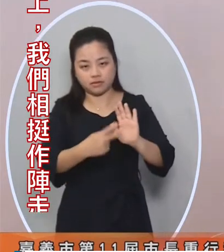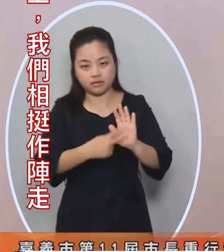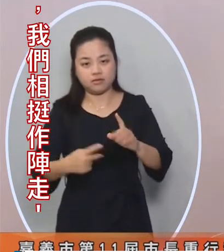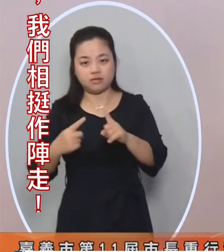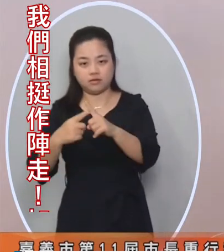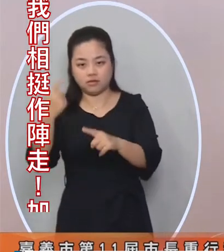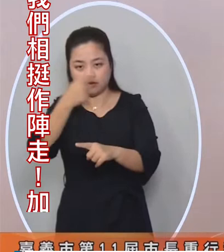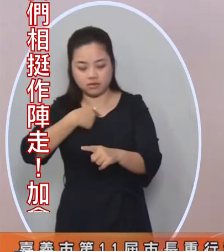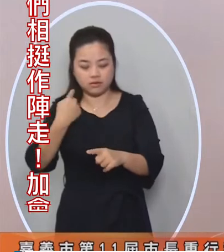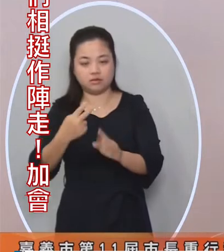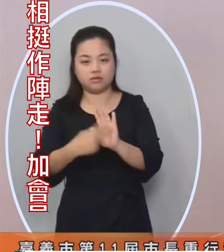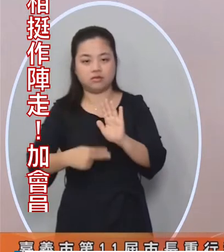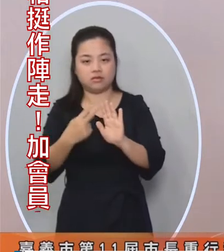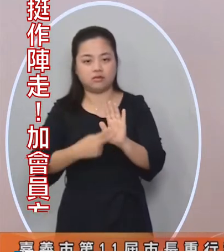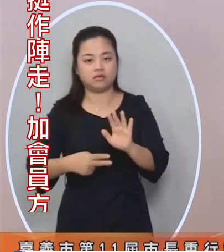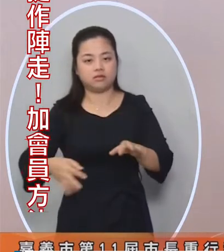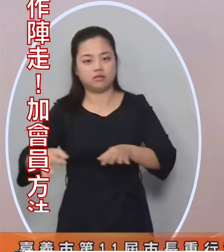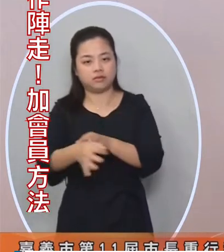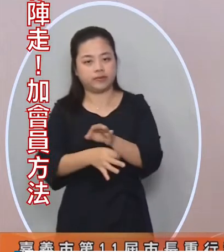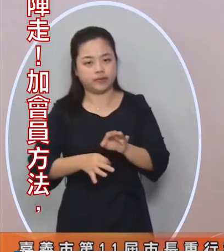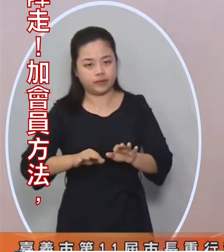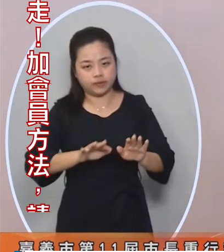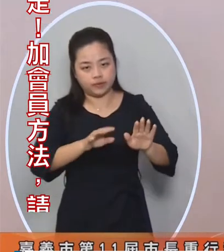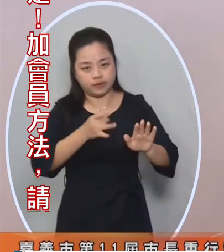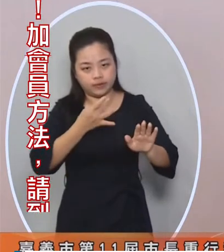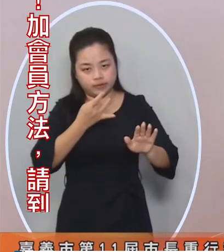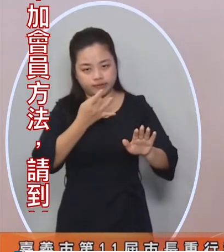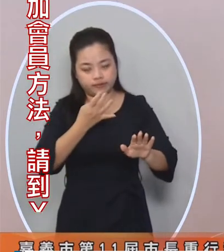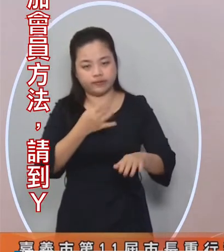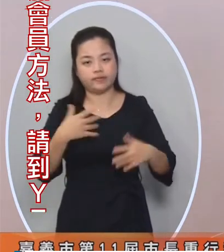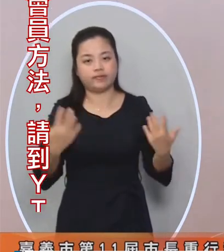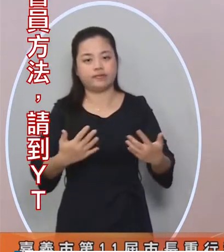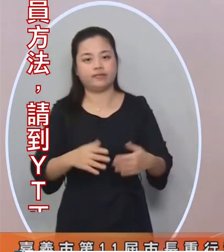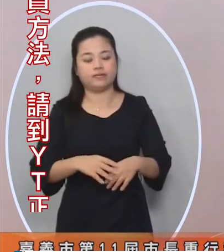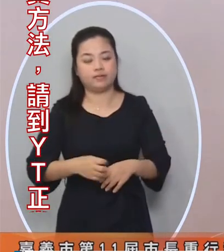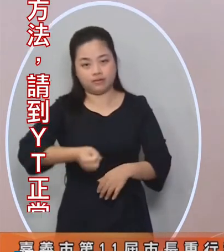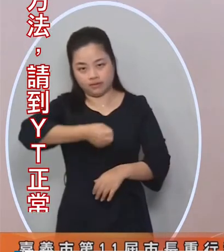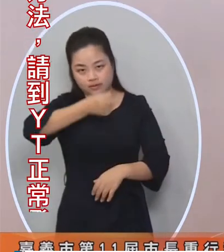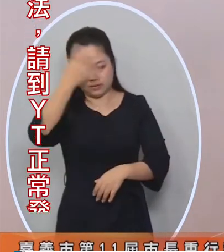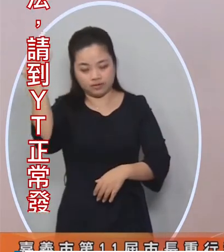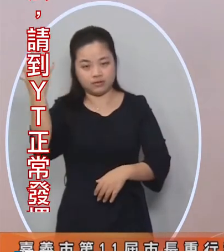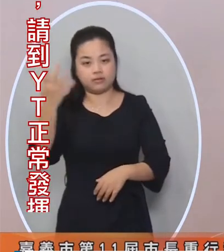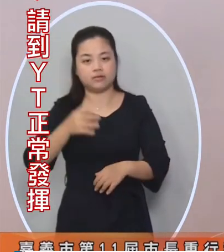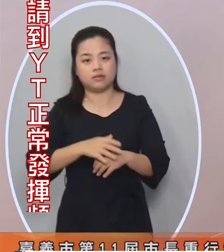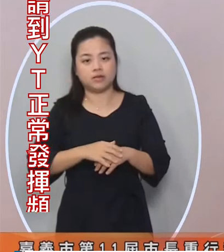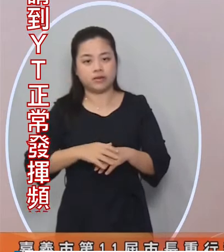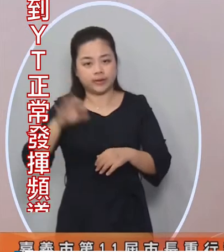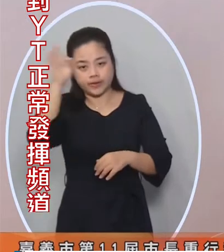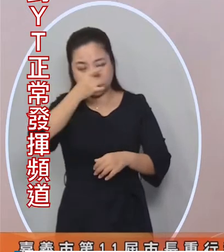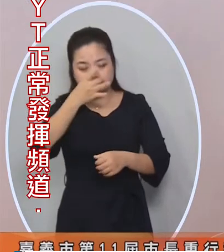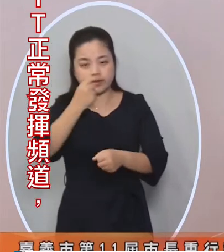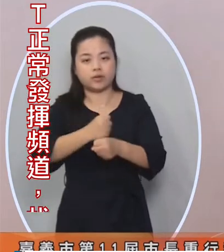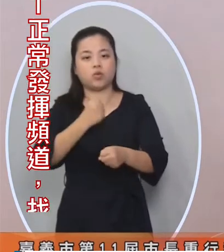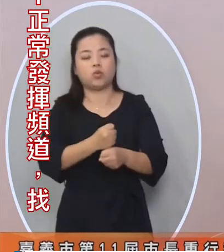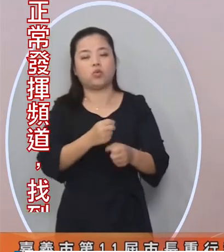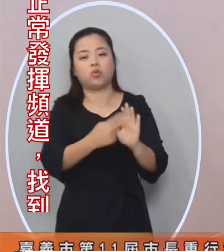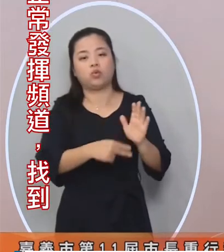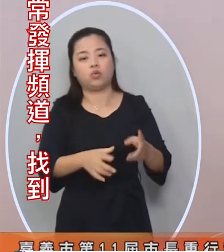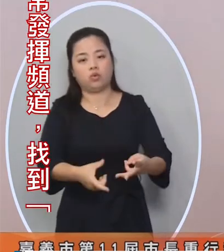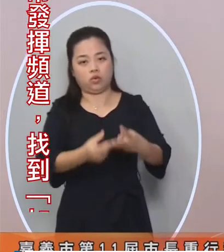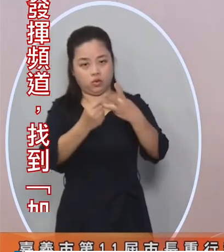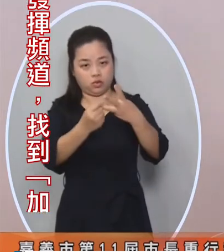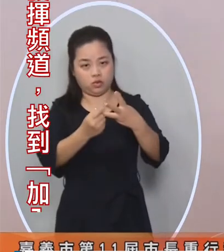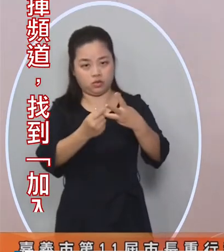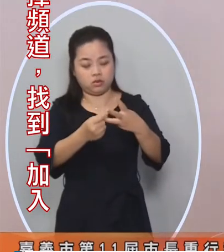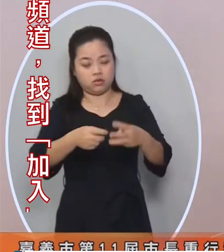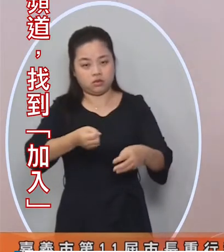讲，咱有经济发展迟滞的问题。第二，咱有少年找无头路的问题，咱拄仔已经讲啊足清楚啊。第三，